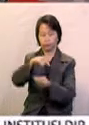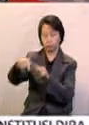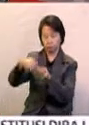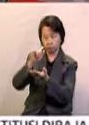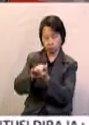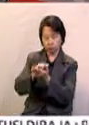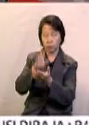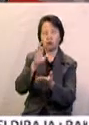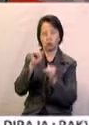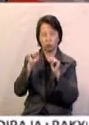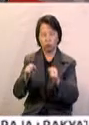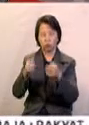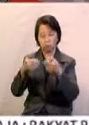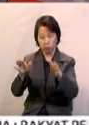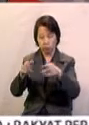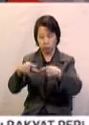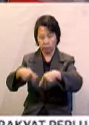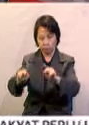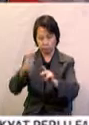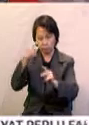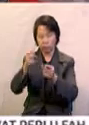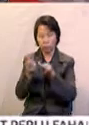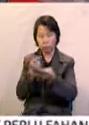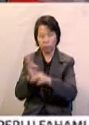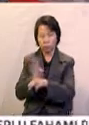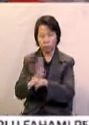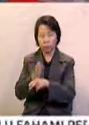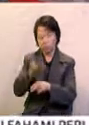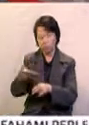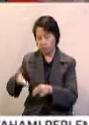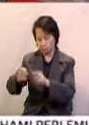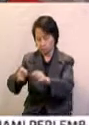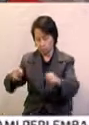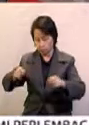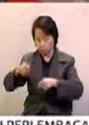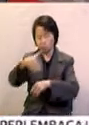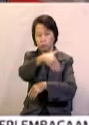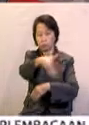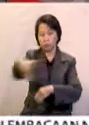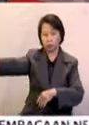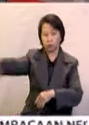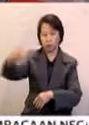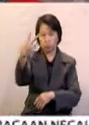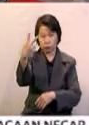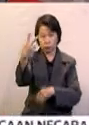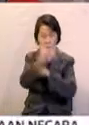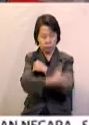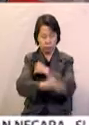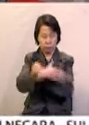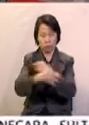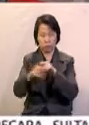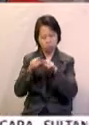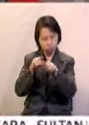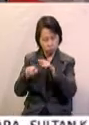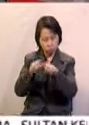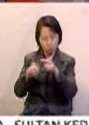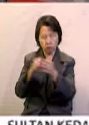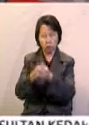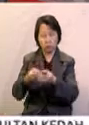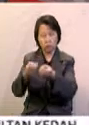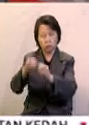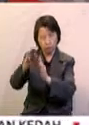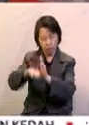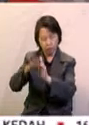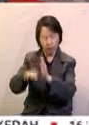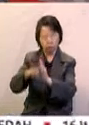Itu diyakini mampu membuka peluang kepada pengusaha produk tempatan di kawasan sempadan kedua-dua Negara bersaing dalam aspek penawaran